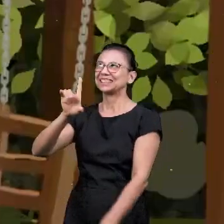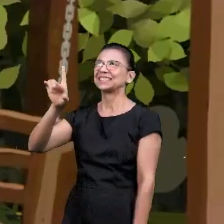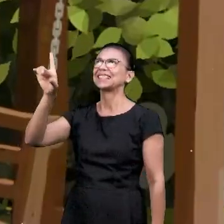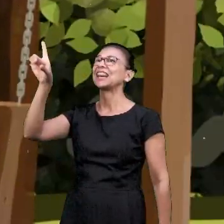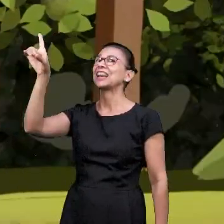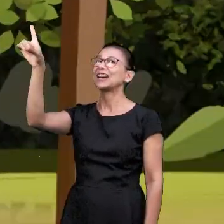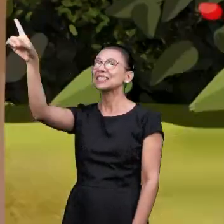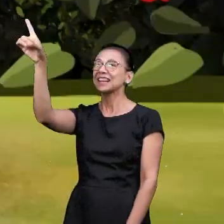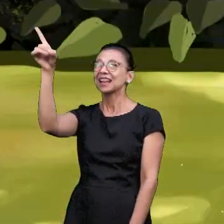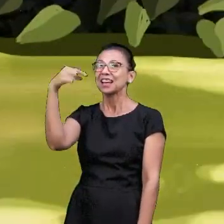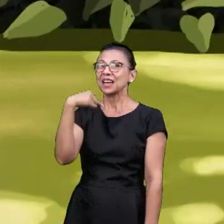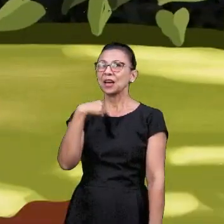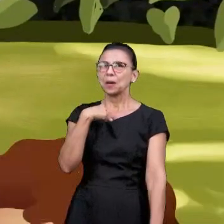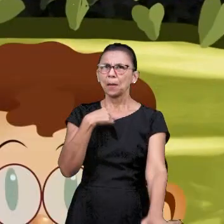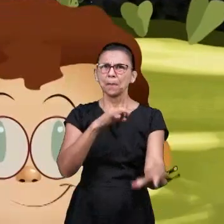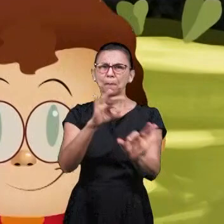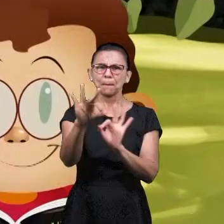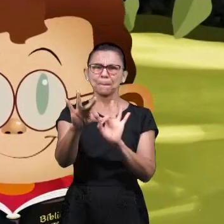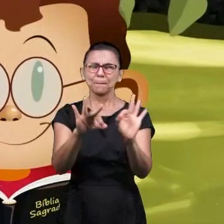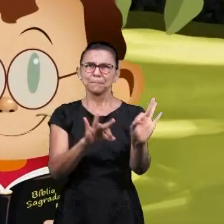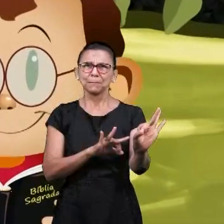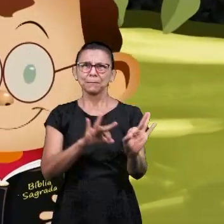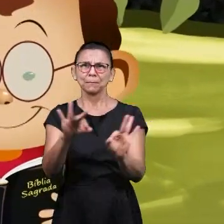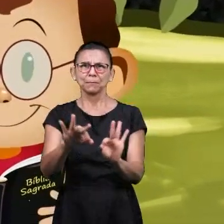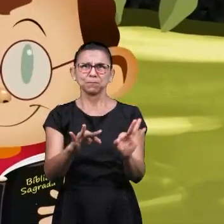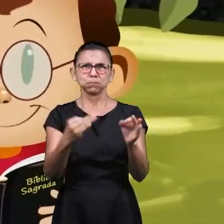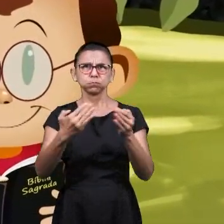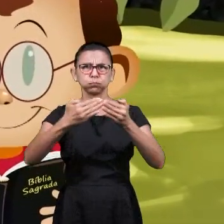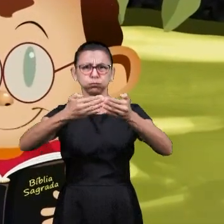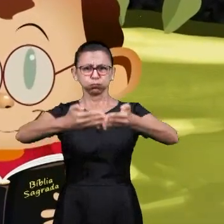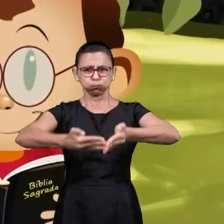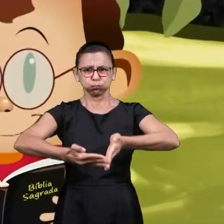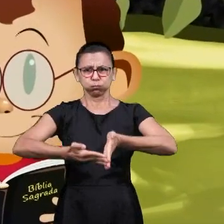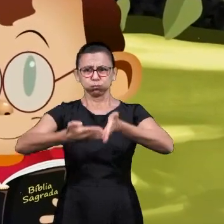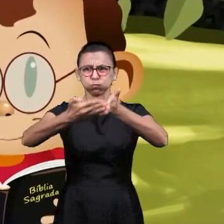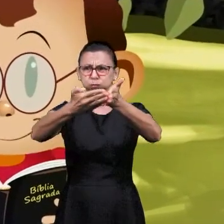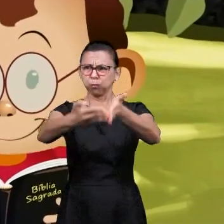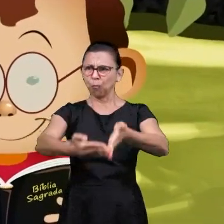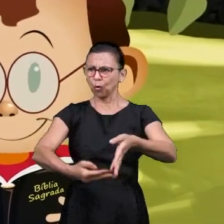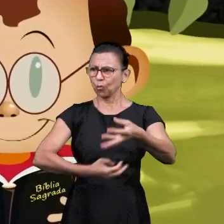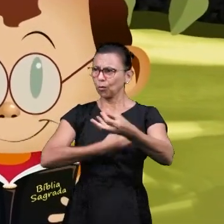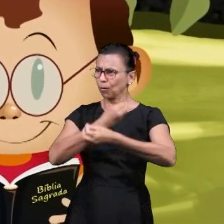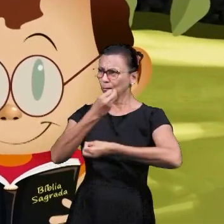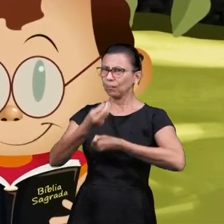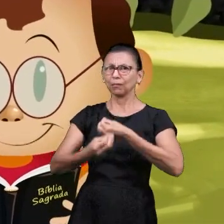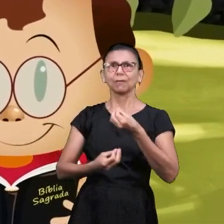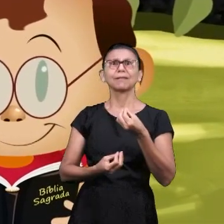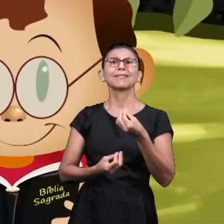Como